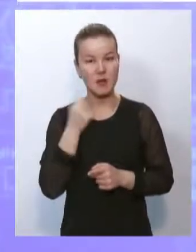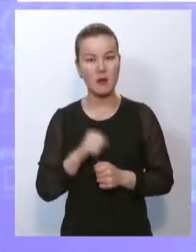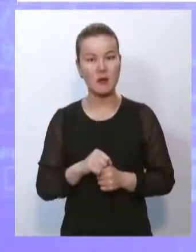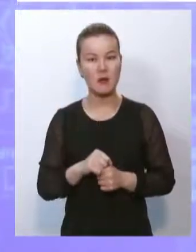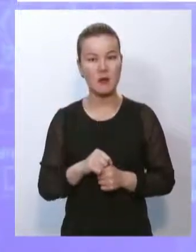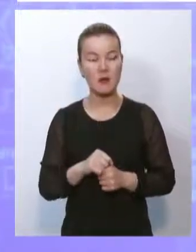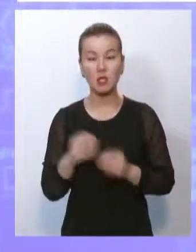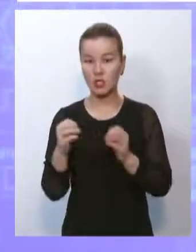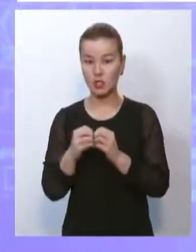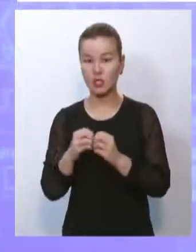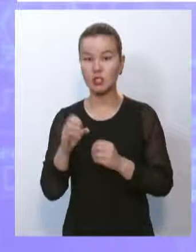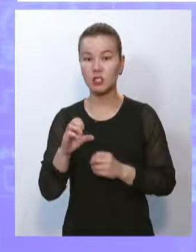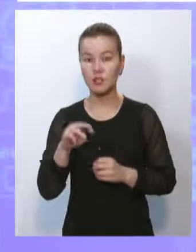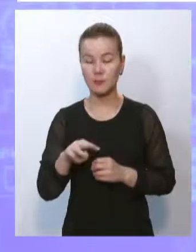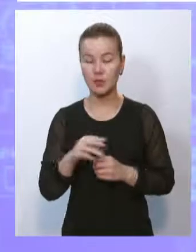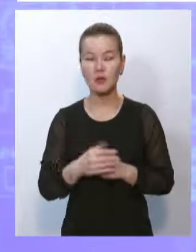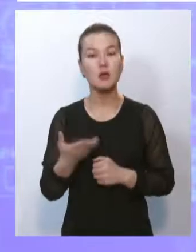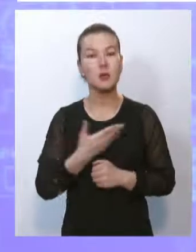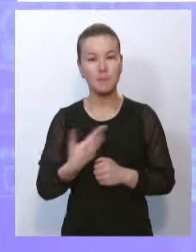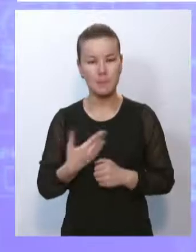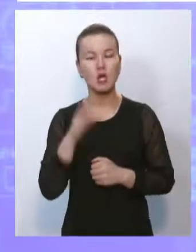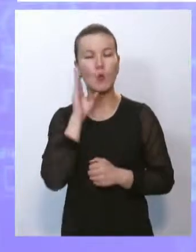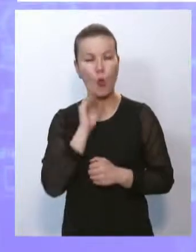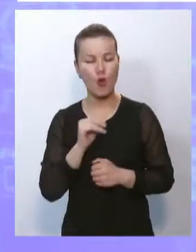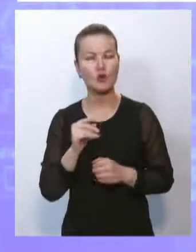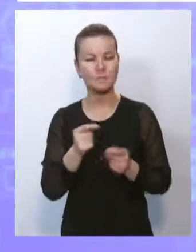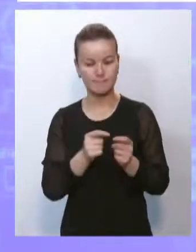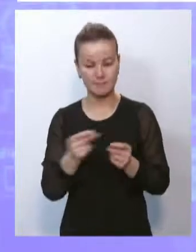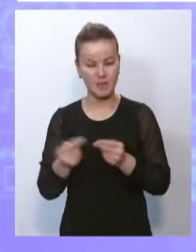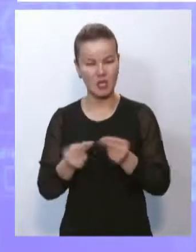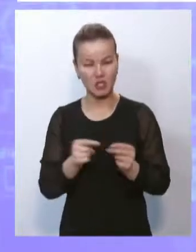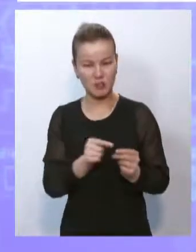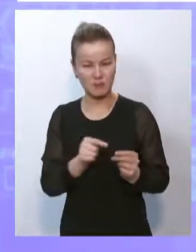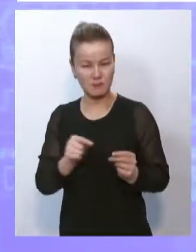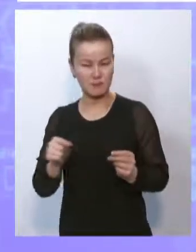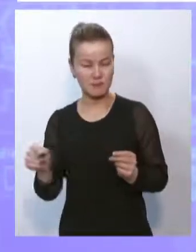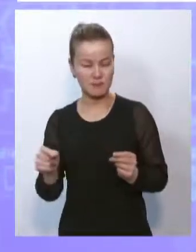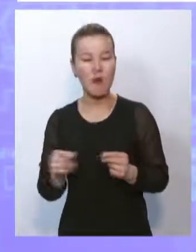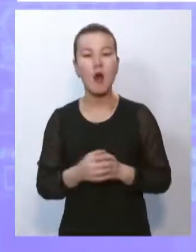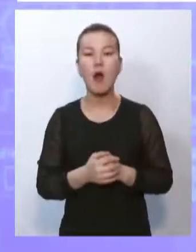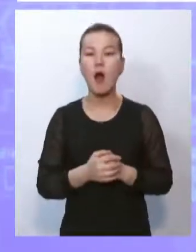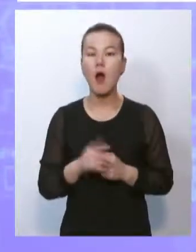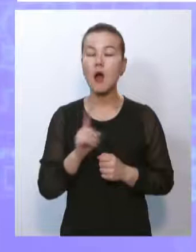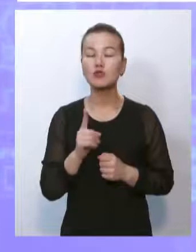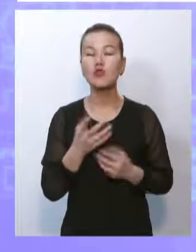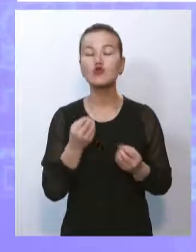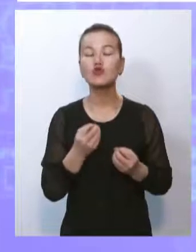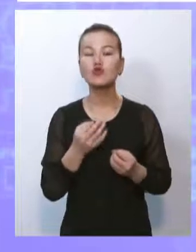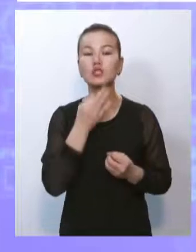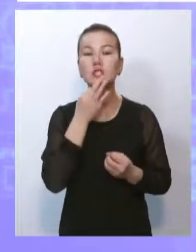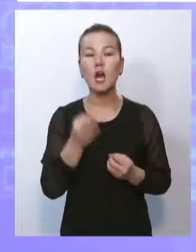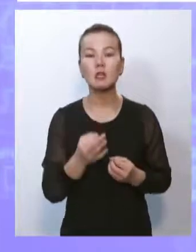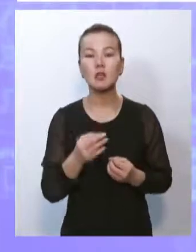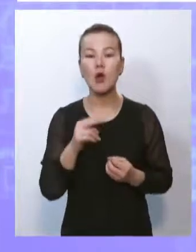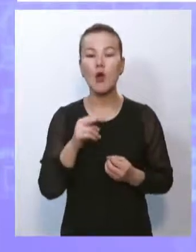10 сантиметров мы можем начертить а что ещё сказано